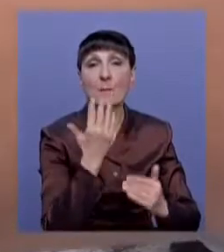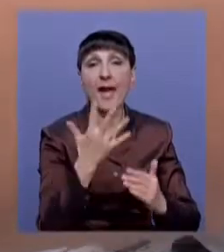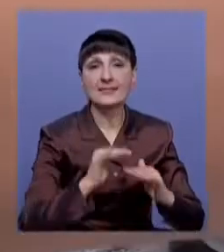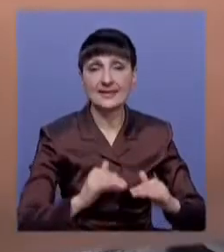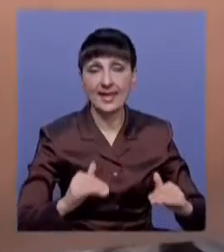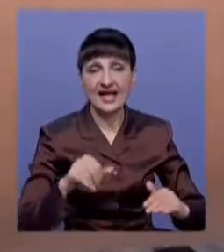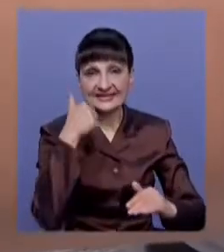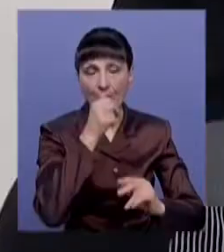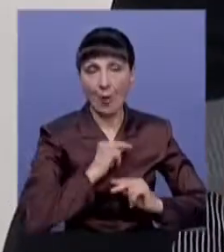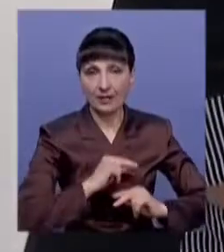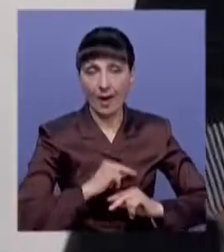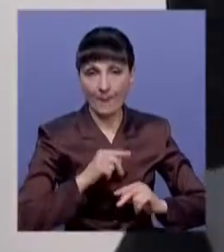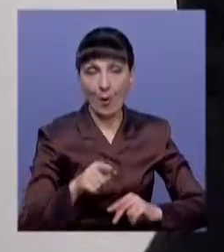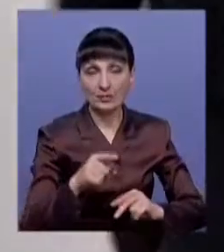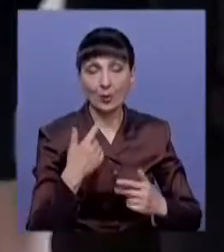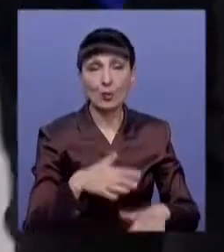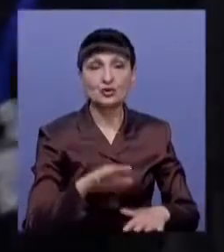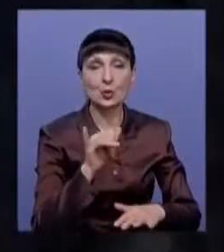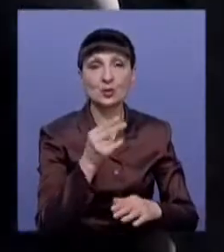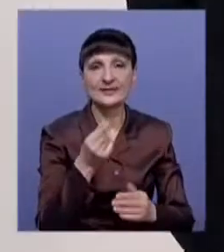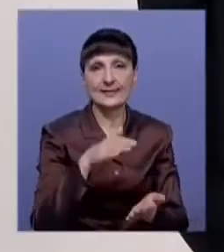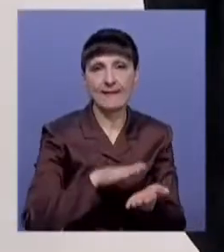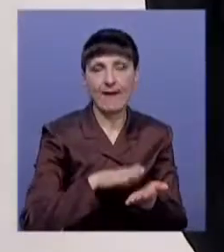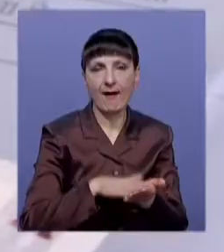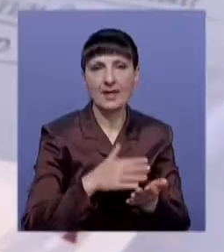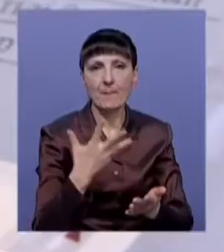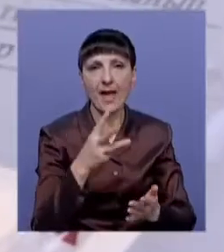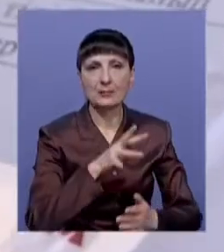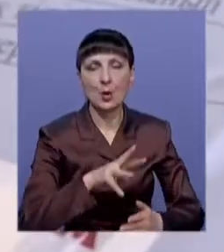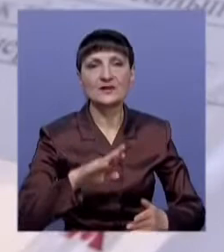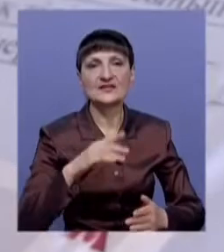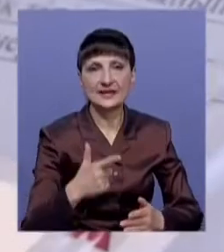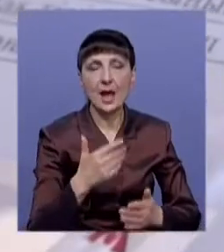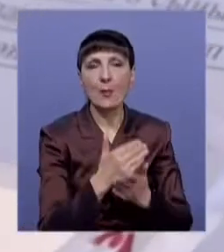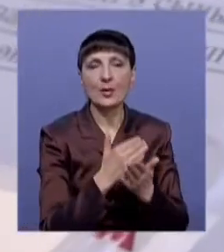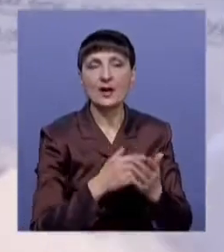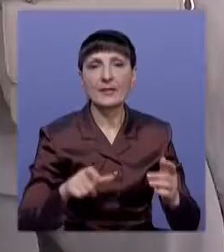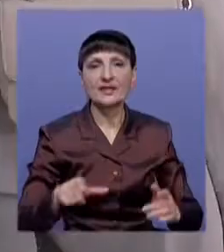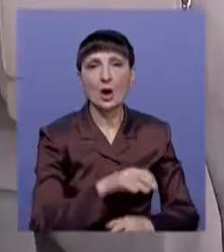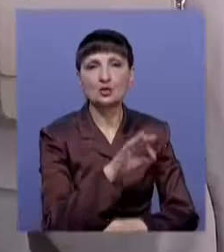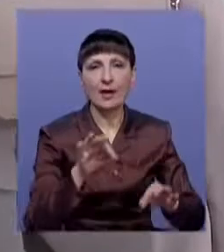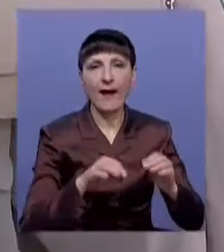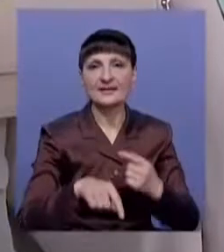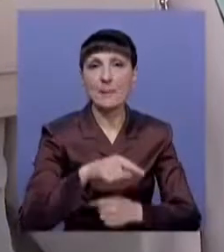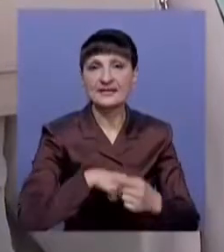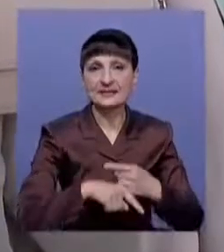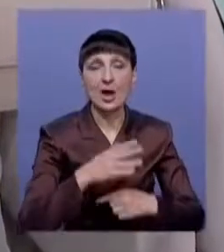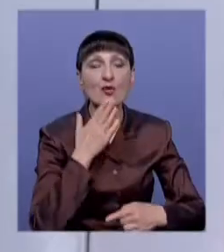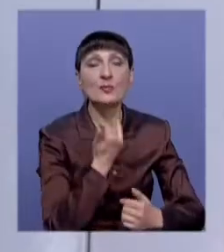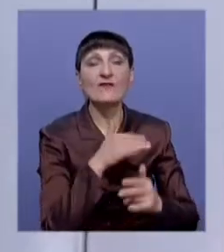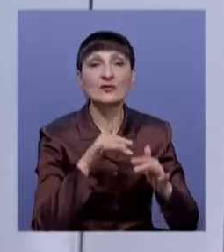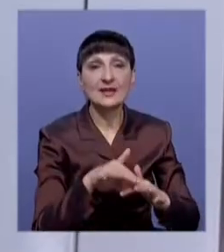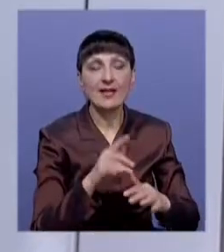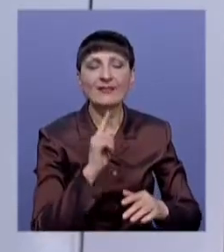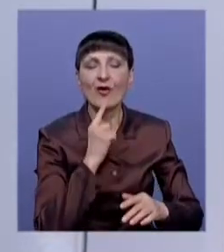работы в центре женщина стала обладательницей денежного гранта в размере 5 миллионов тенге по программе дорожная карта бизнеса любимое дело оксаной